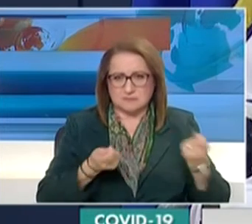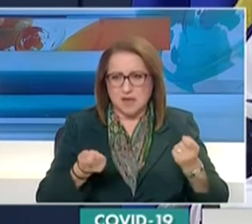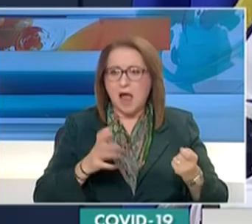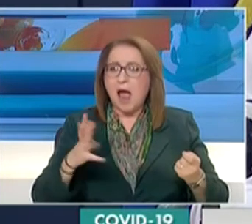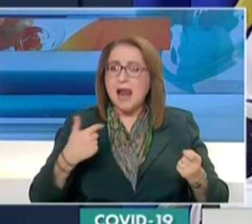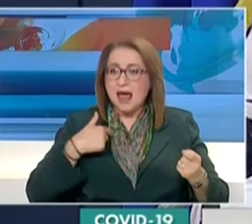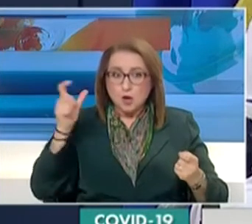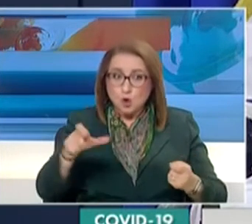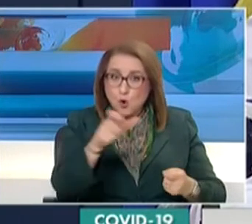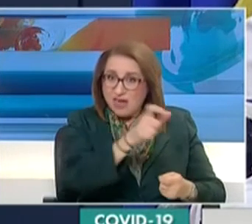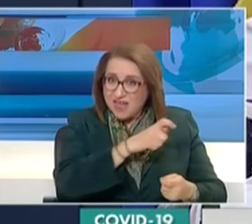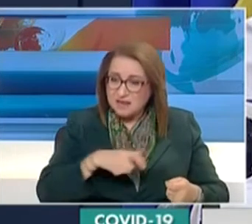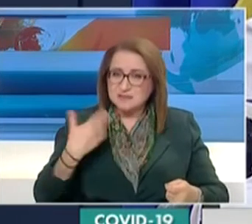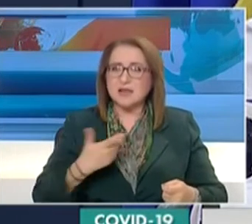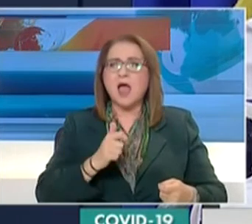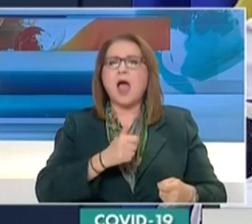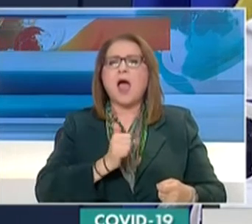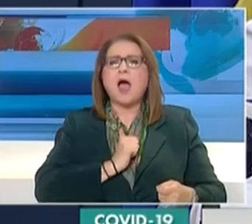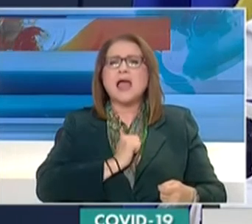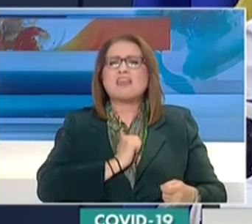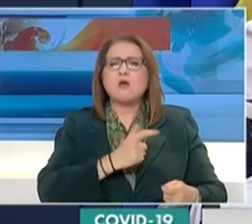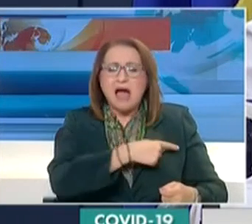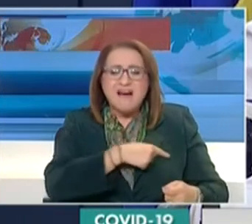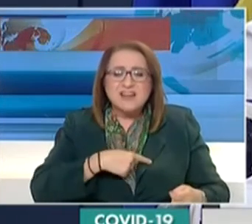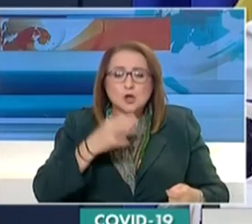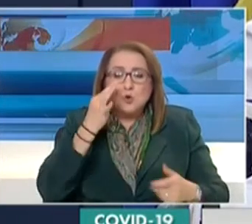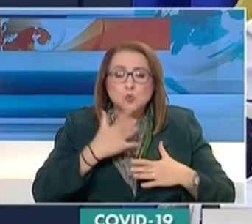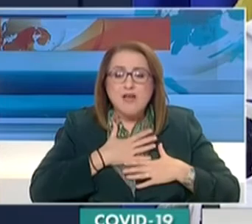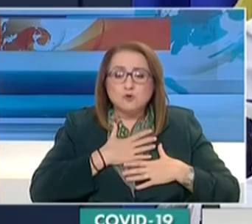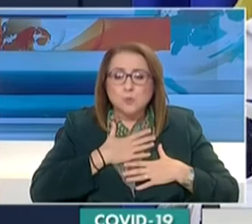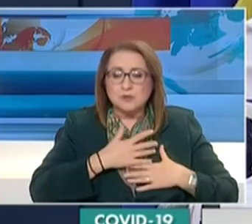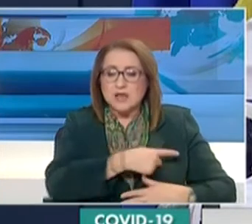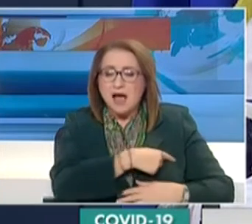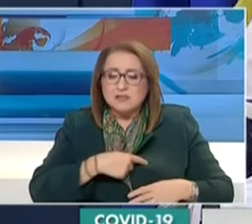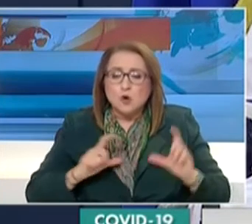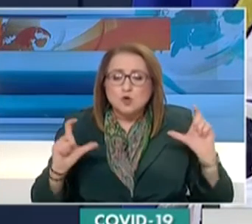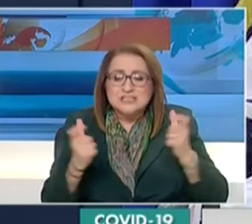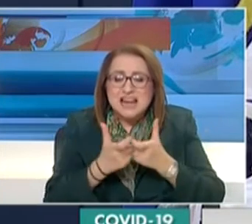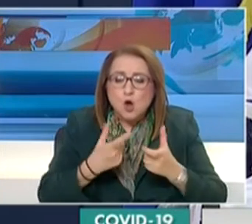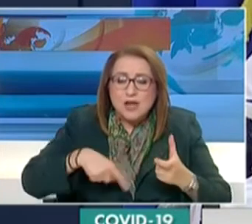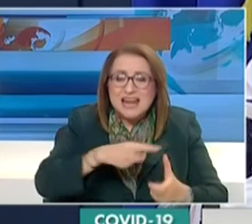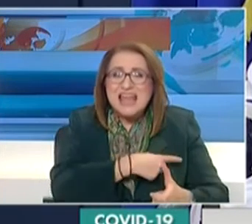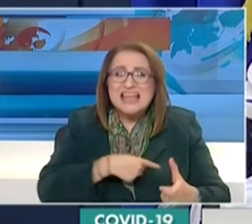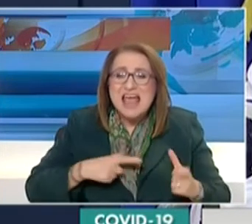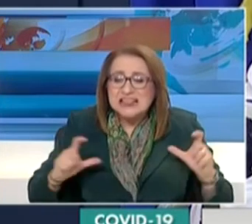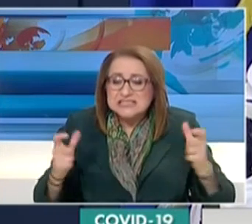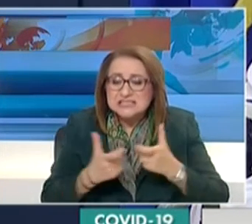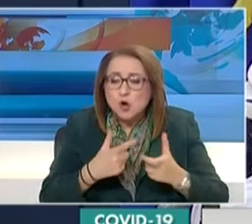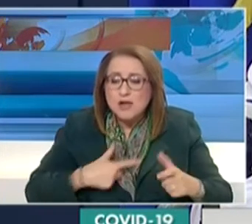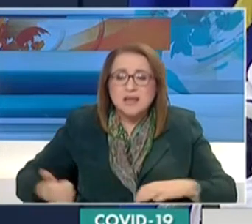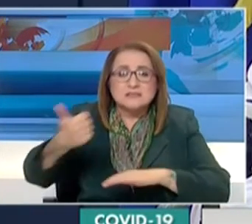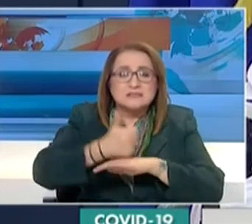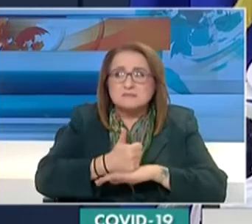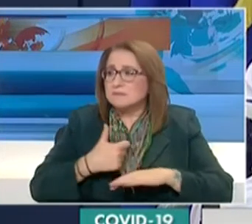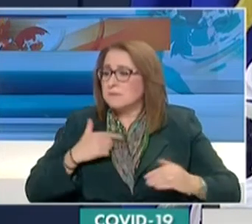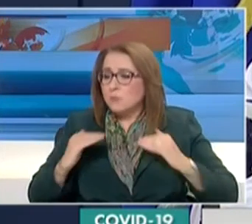εμείς οι ίδιοι. Ηγέτες στην εργασία μας, ηγέτες στην οικογένειά μας, ηγέτες στις γειτονιές μας, ηγέτες στους αγαπημένους μας,